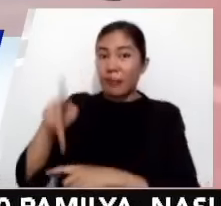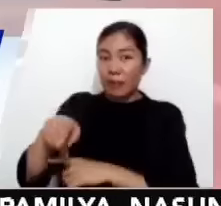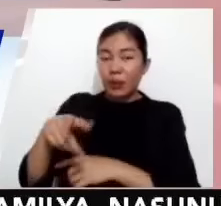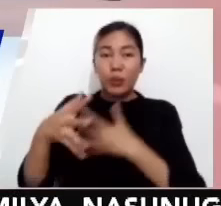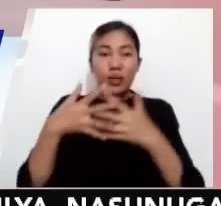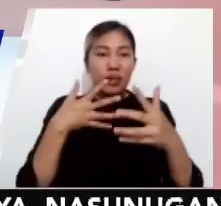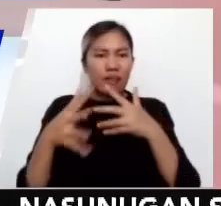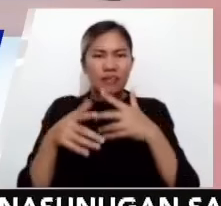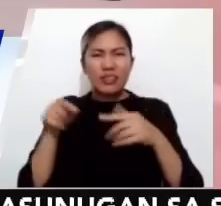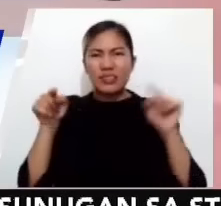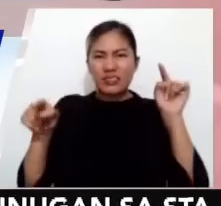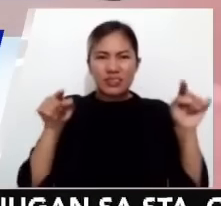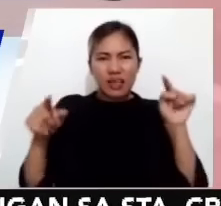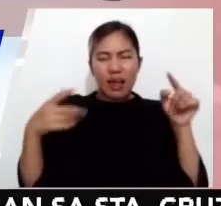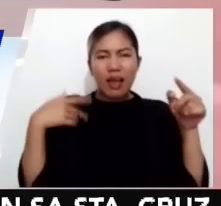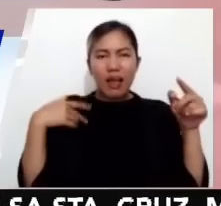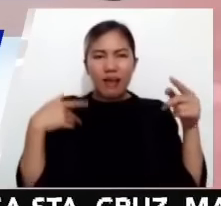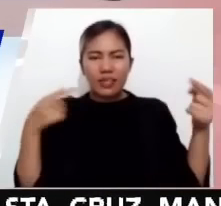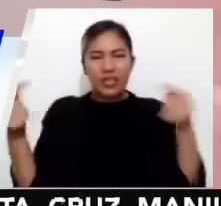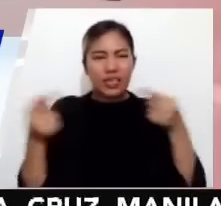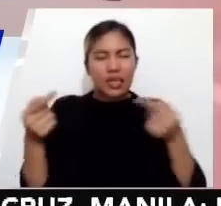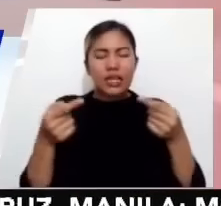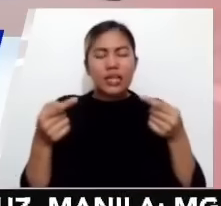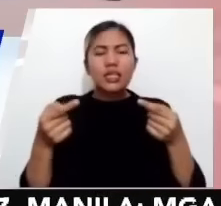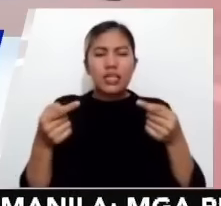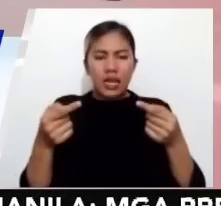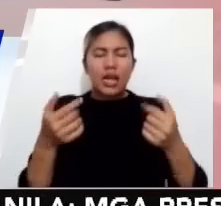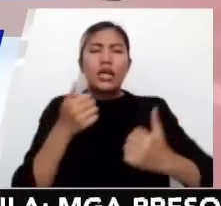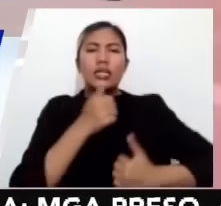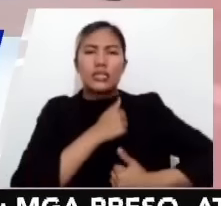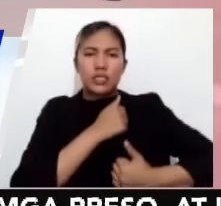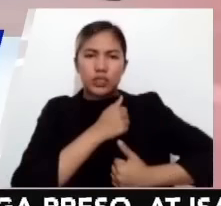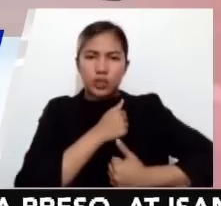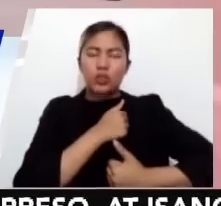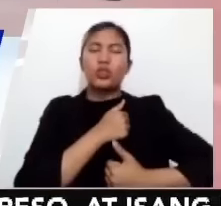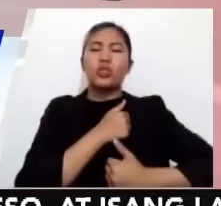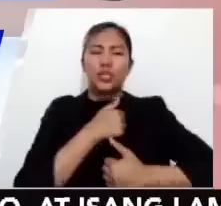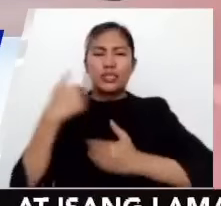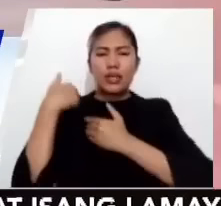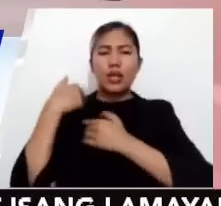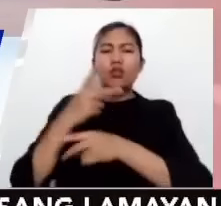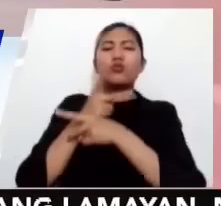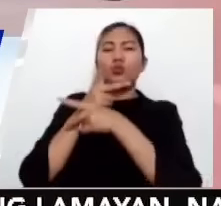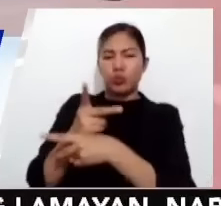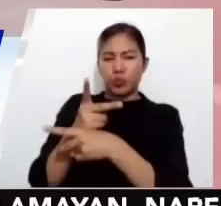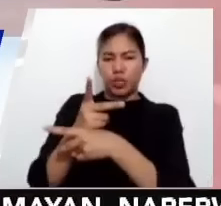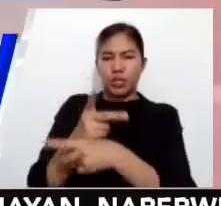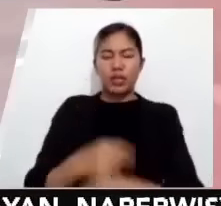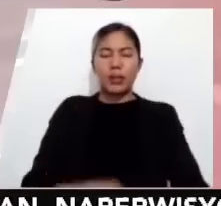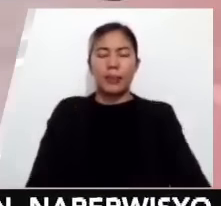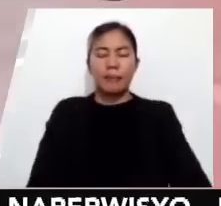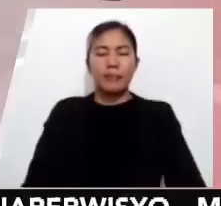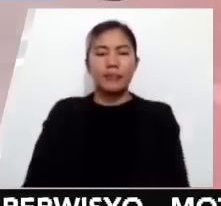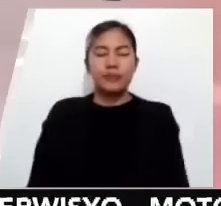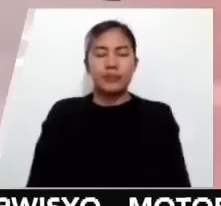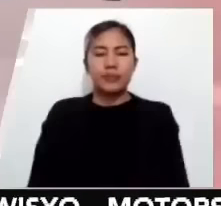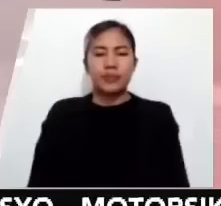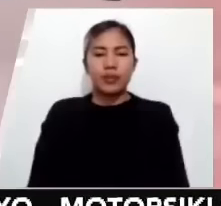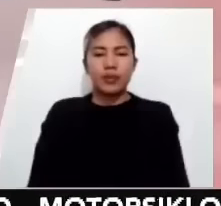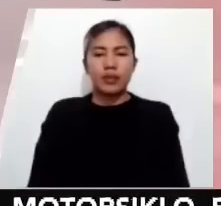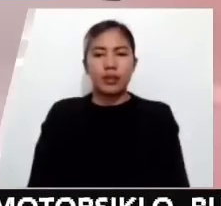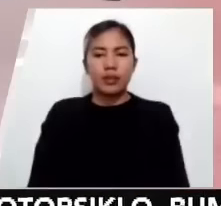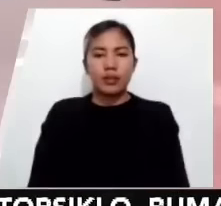differences, mandato po ng Sandatahang Lakas ng Pilipinas na protektahan po sila. Mm-hmm. So kung ano the position po, opo, that we safeguard